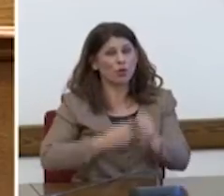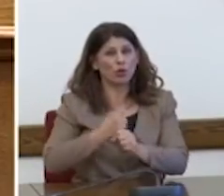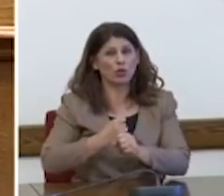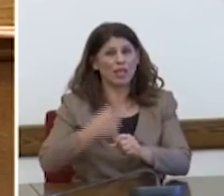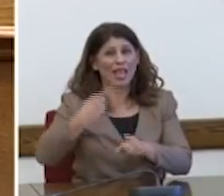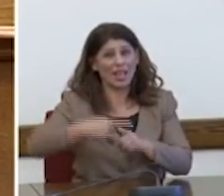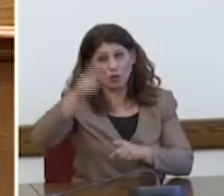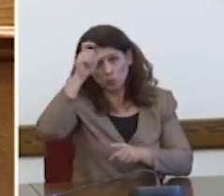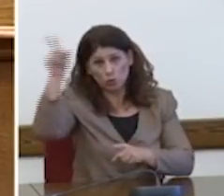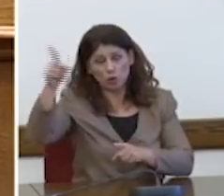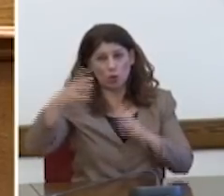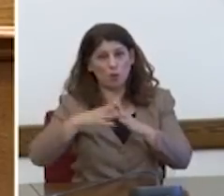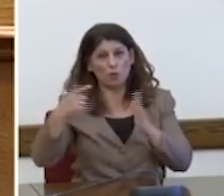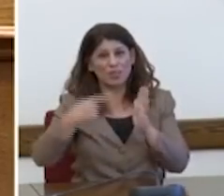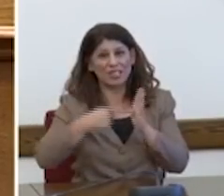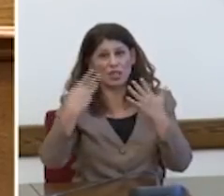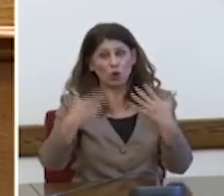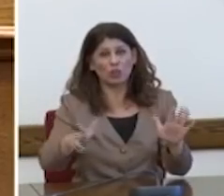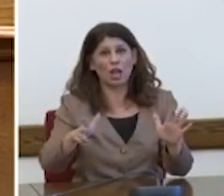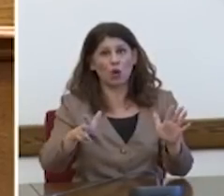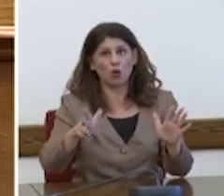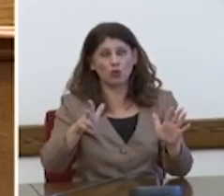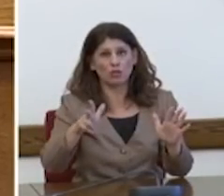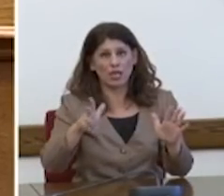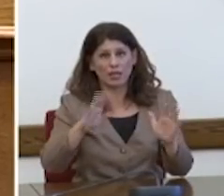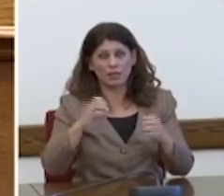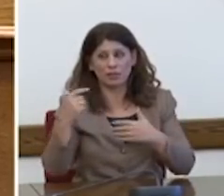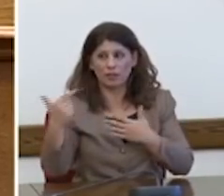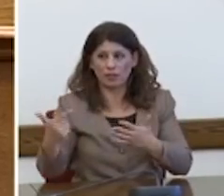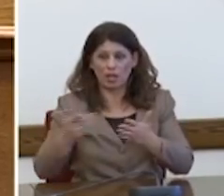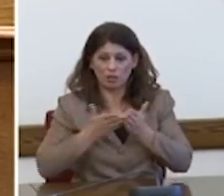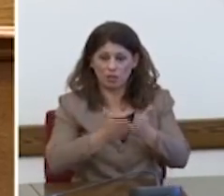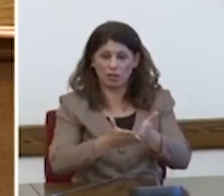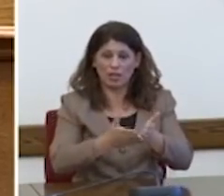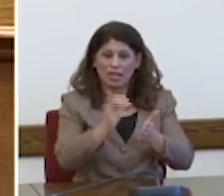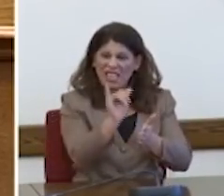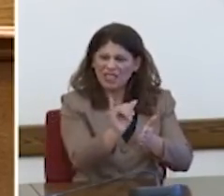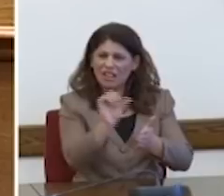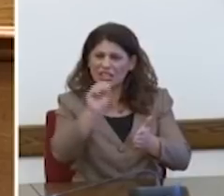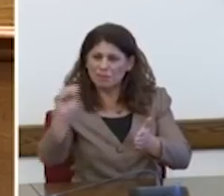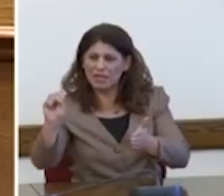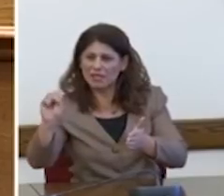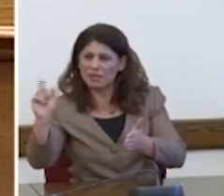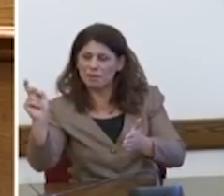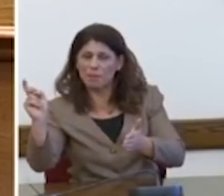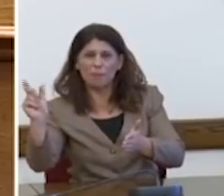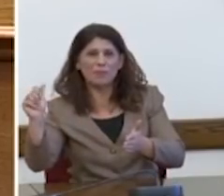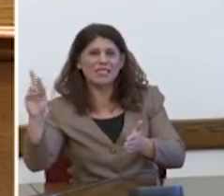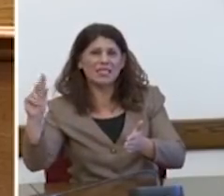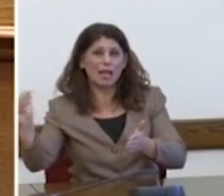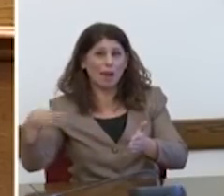ελληνοτουρκικό πόλεμο το 1897 τα θωρηκτά ίδρα, σπέτσε, ψαρά. Πάλι από τη Γαλλία, μετά τη Μικρασιατική